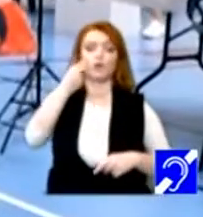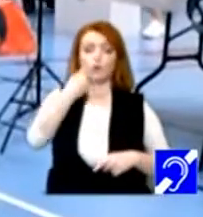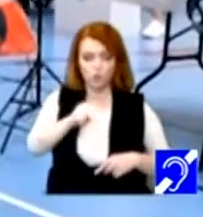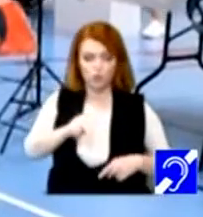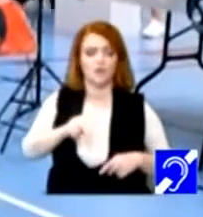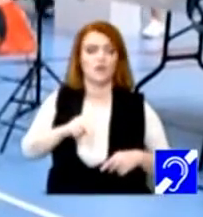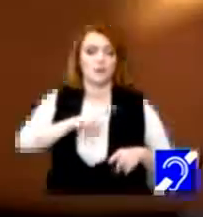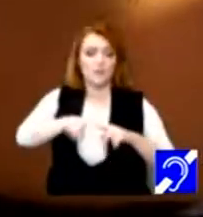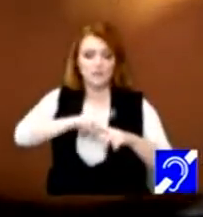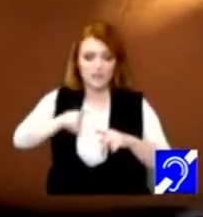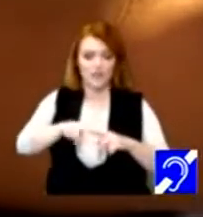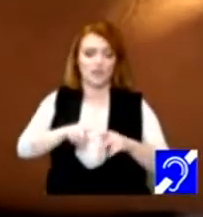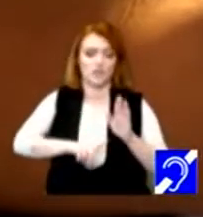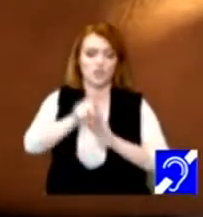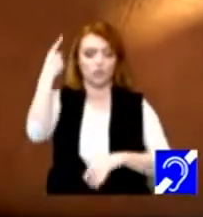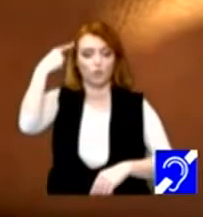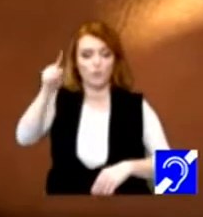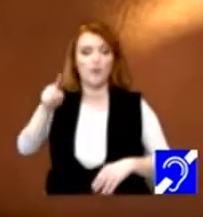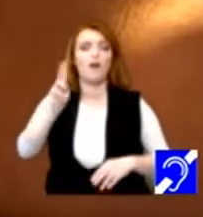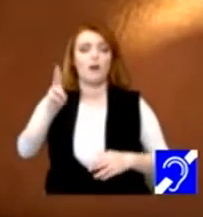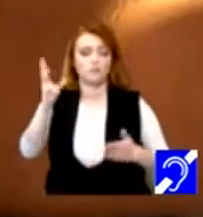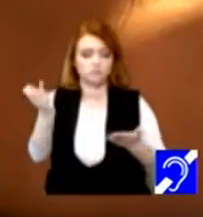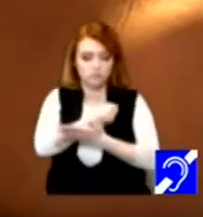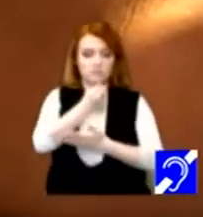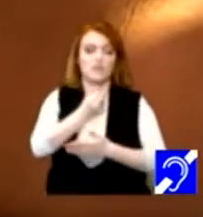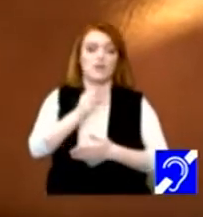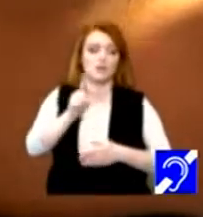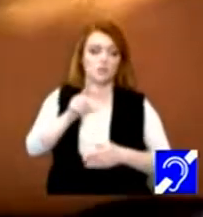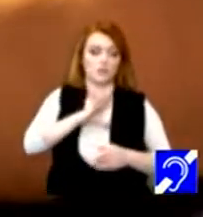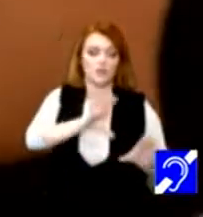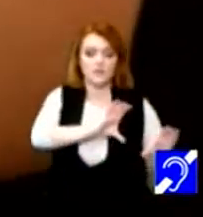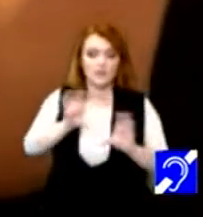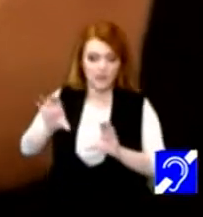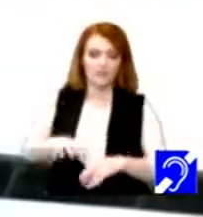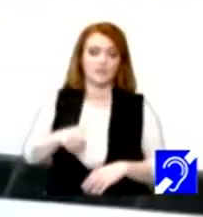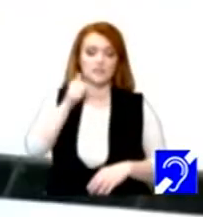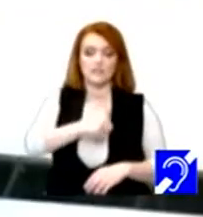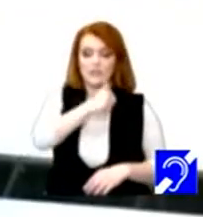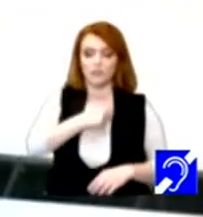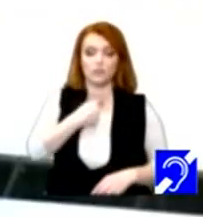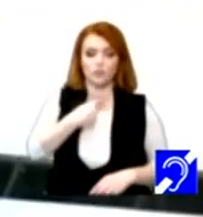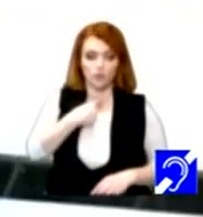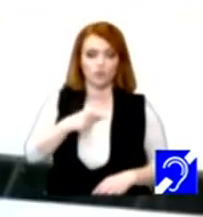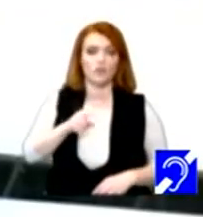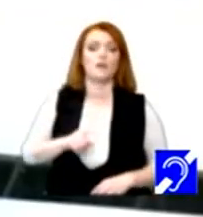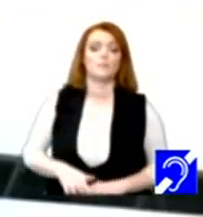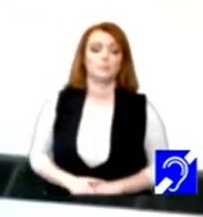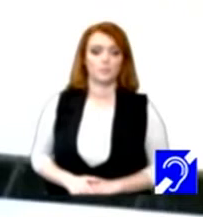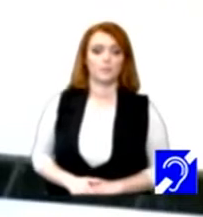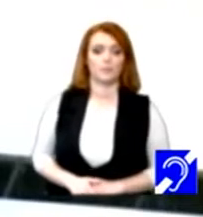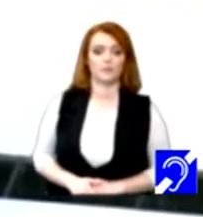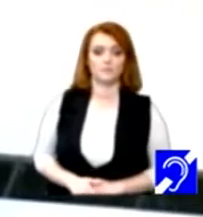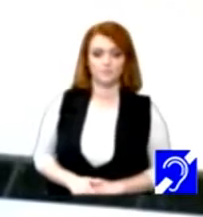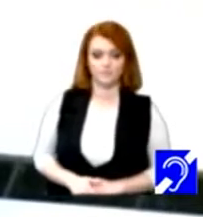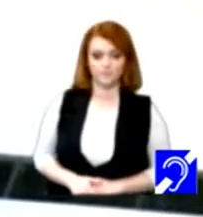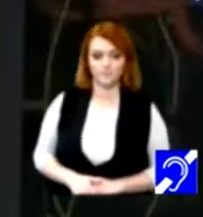trebuie să aplice acum soluția tehnică identificată în așa fel încât să fie asigurat secretul votului. Procesele tehnologice, procese de